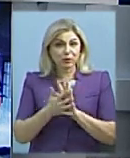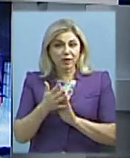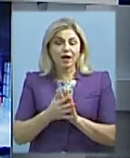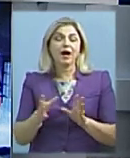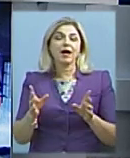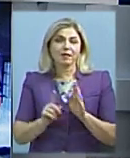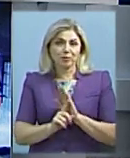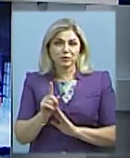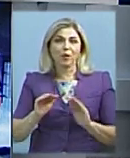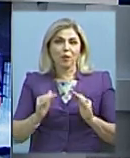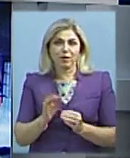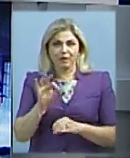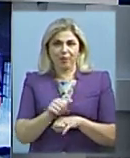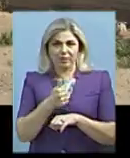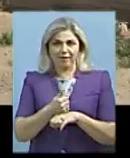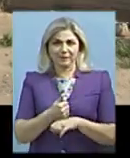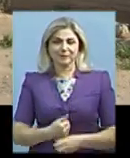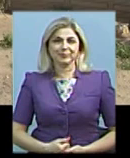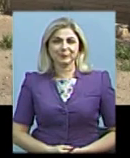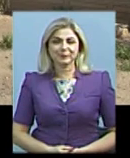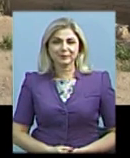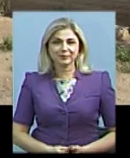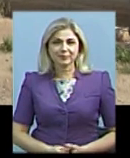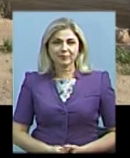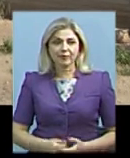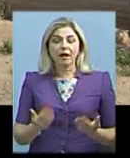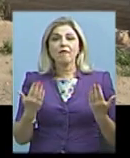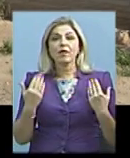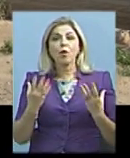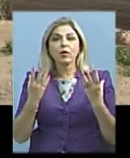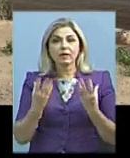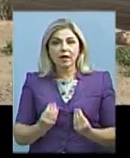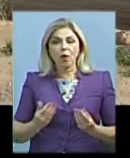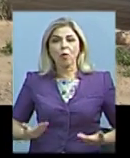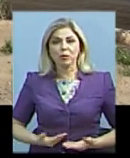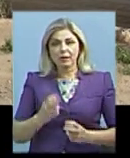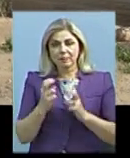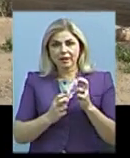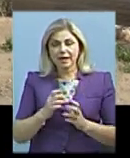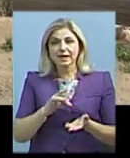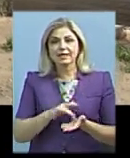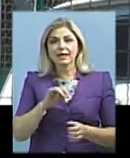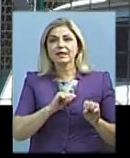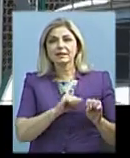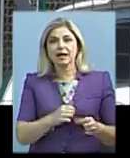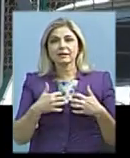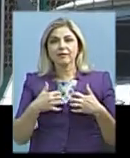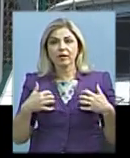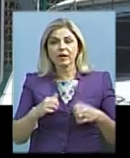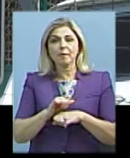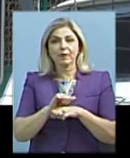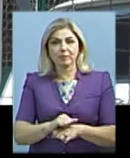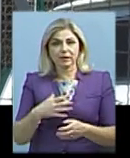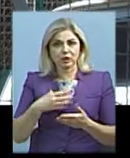початку коротко про головне. На вихідних комунальне підприємство «Центр захисту тварин» припинило свою